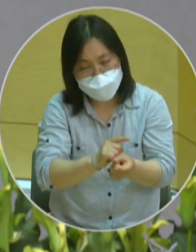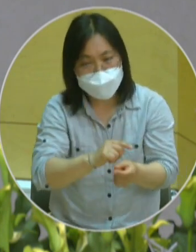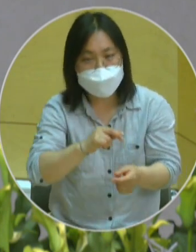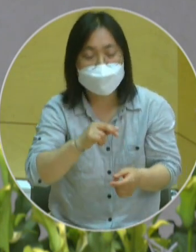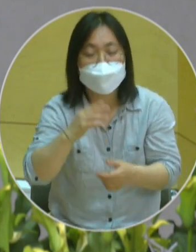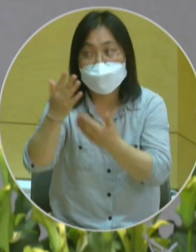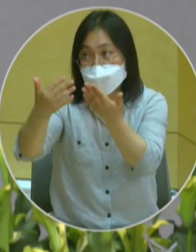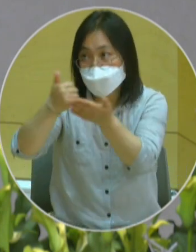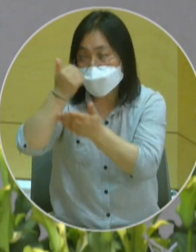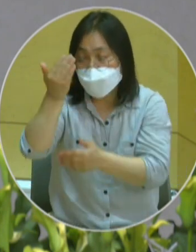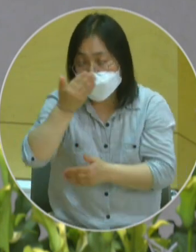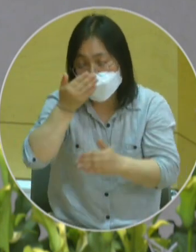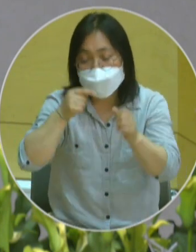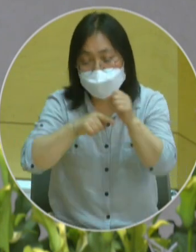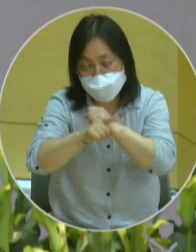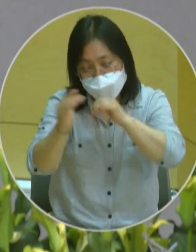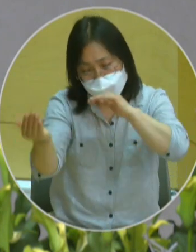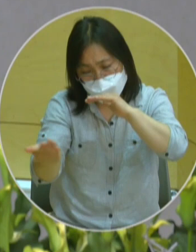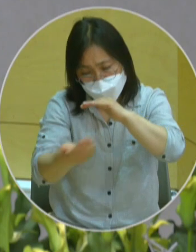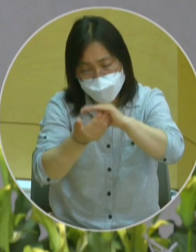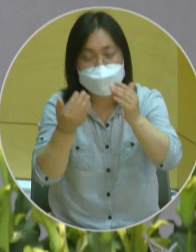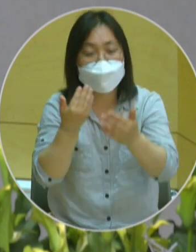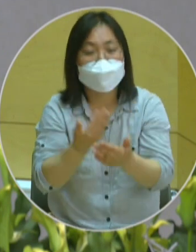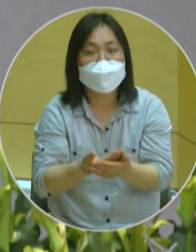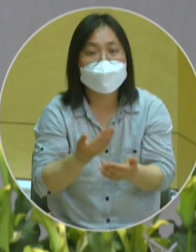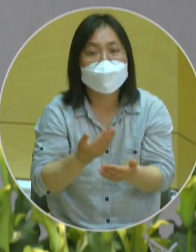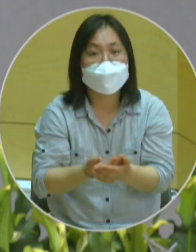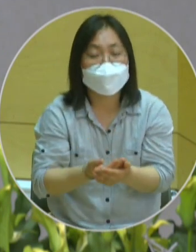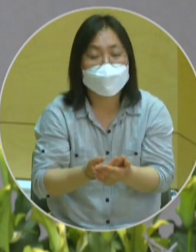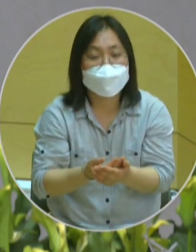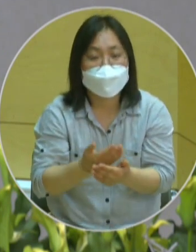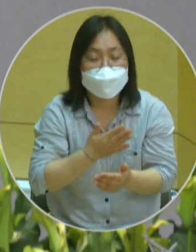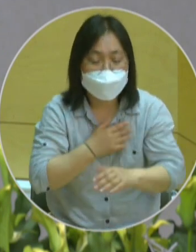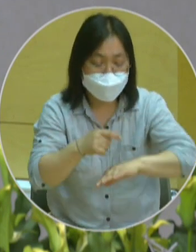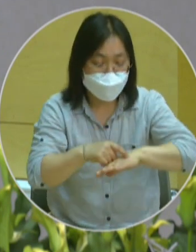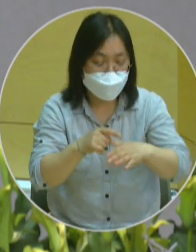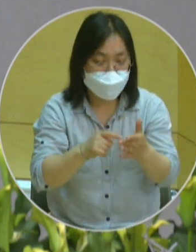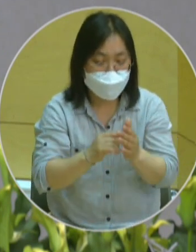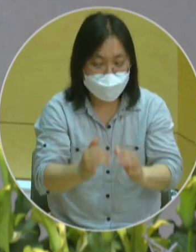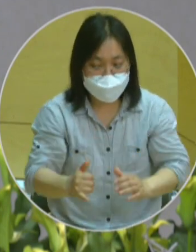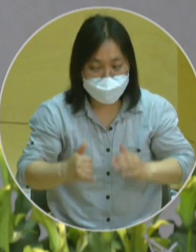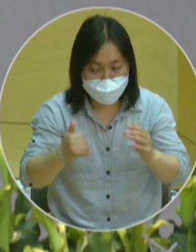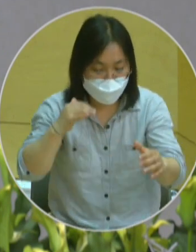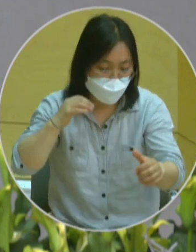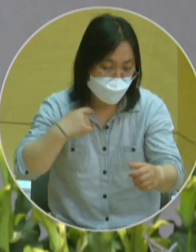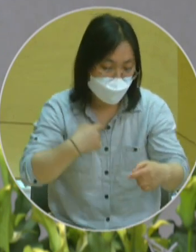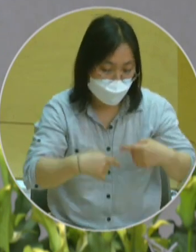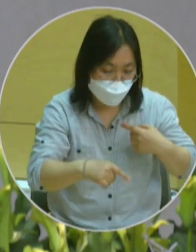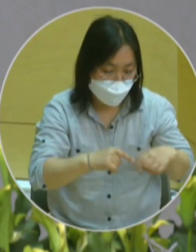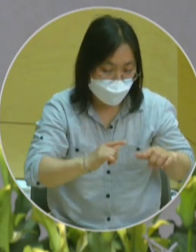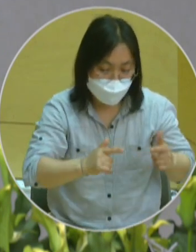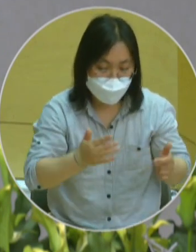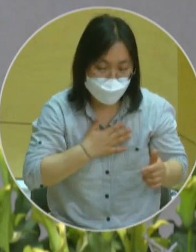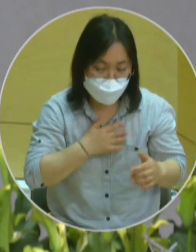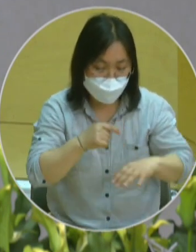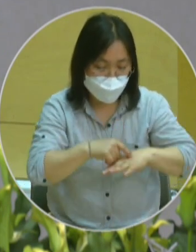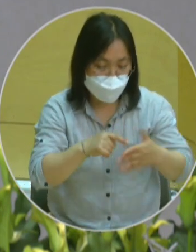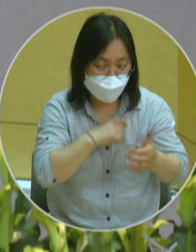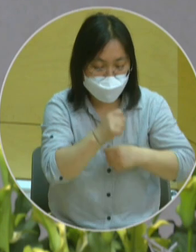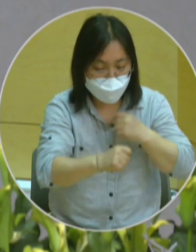속에서 하나님의 거룩한 뜻이 이루어지게 하시고 내 마음을 세상이 통치하지 않고 내 마음을 내가 주장하지